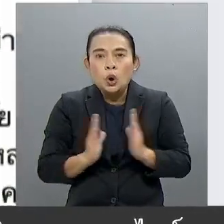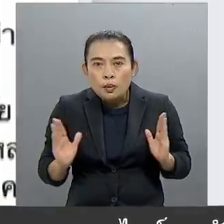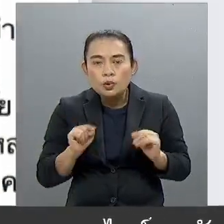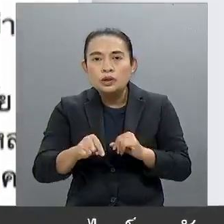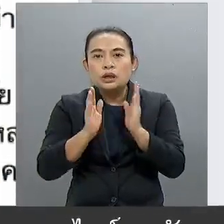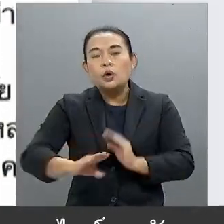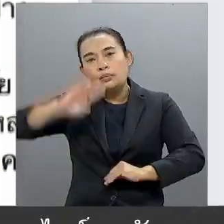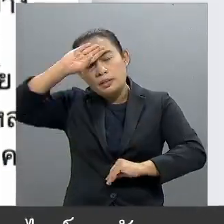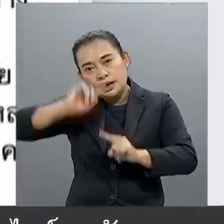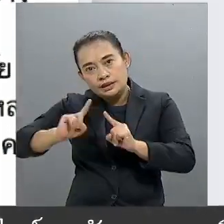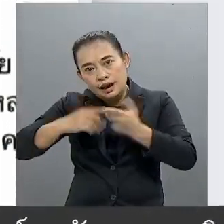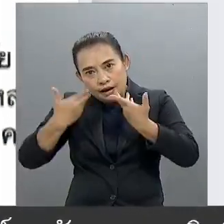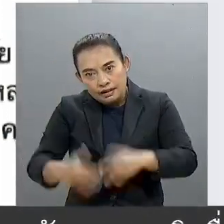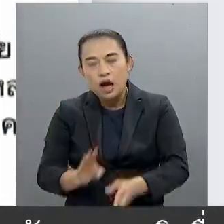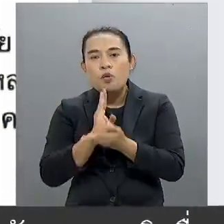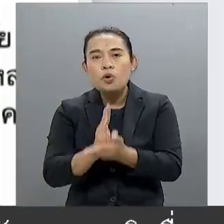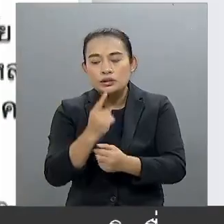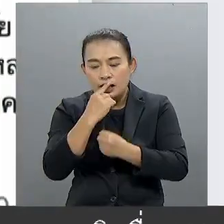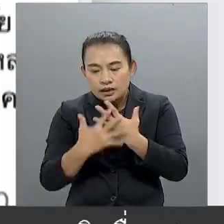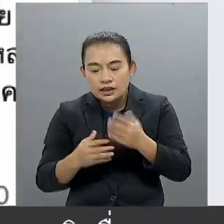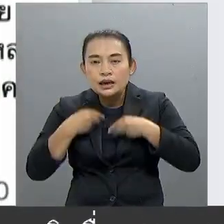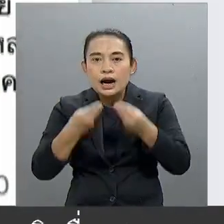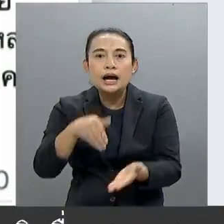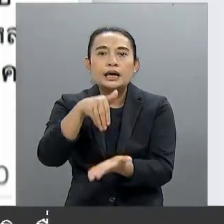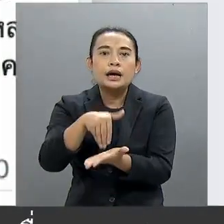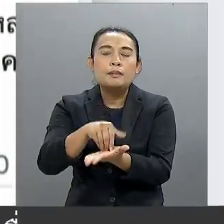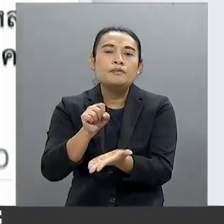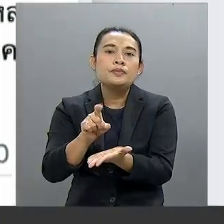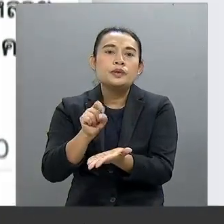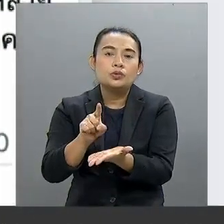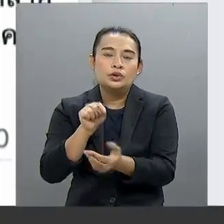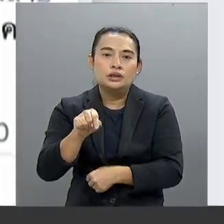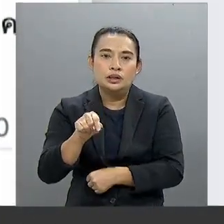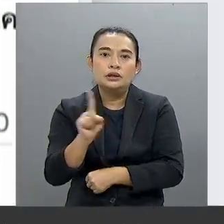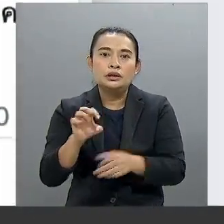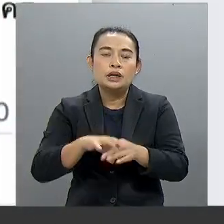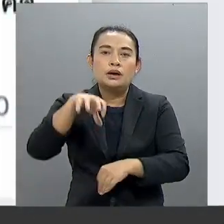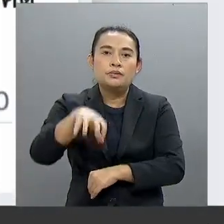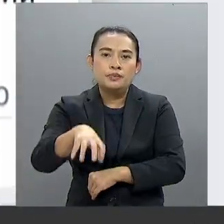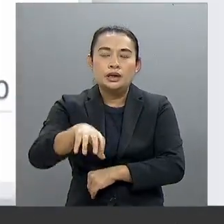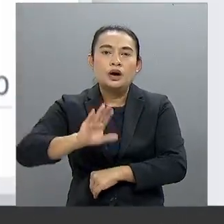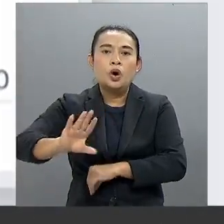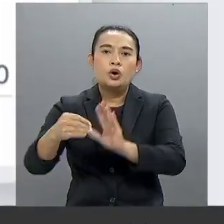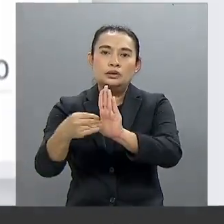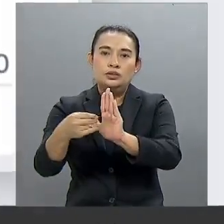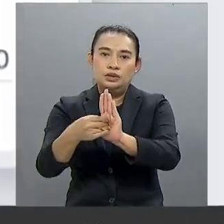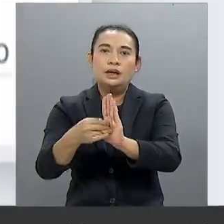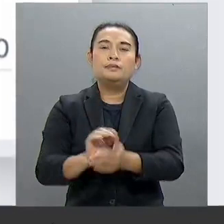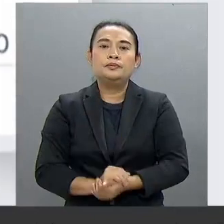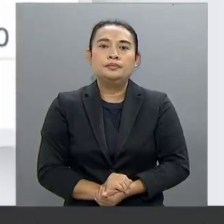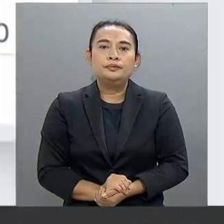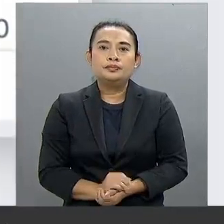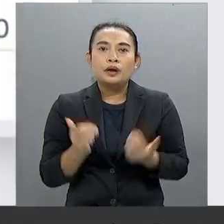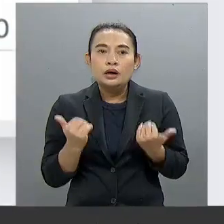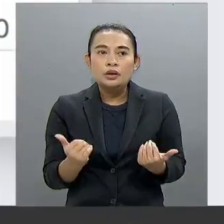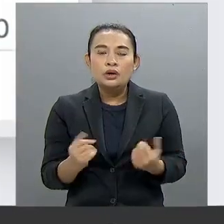ยการบริจาคพลาสมาให้กับศูนย์บริการโลหิตแห่งชาติและทางสำนักอนามัยกรุงเทพมหานครขณะนี้ได้พลาสมาของ